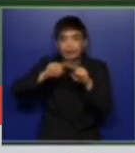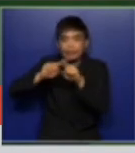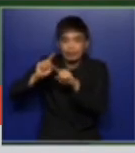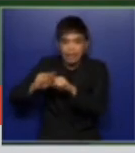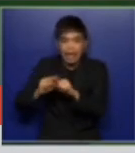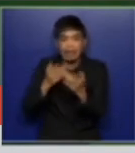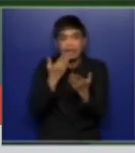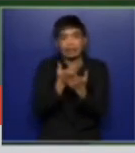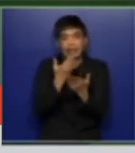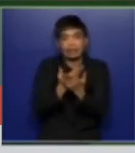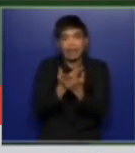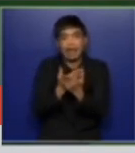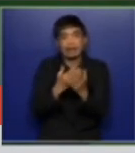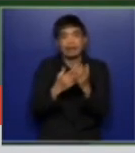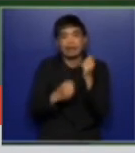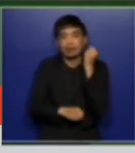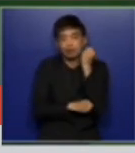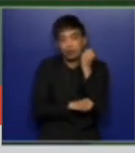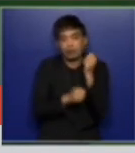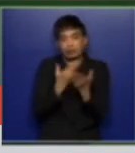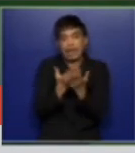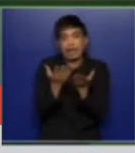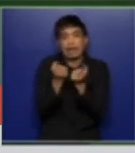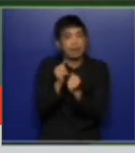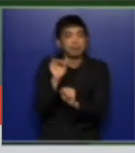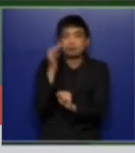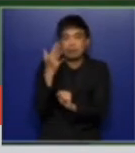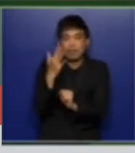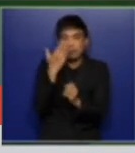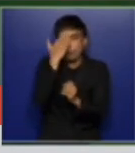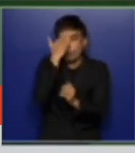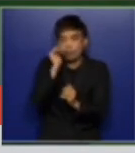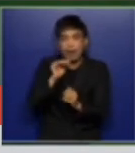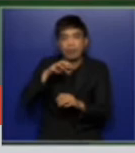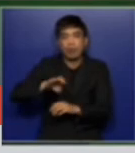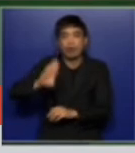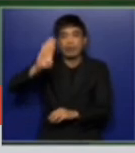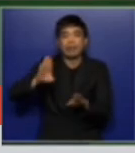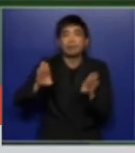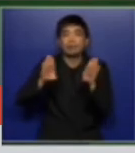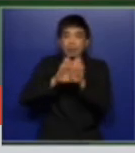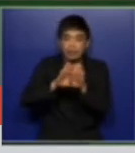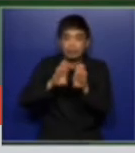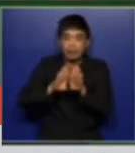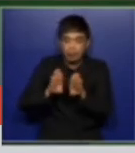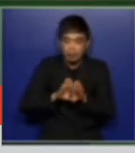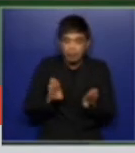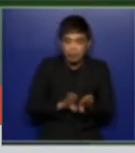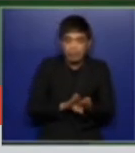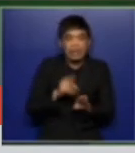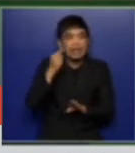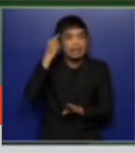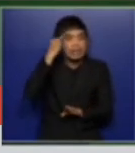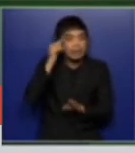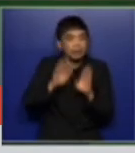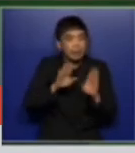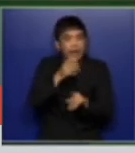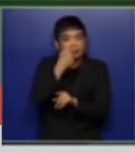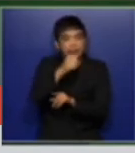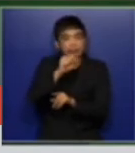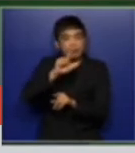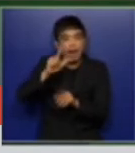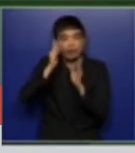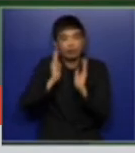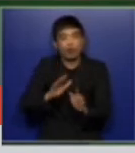การปิดกิจการมีตัวเลขที่มีการคาดการณ์ว่าจะมีคนตกงานถึง10ล้านคนท่านประธานครับตัวเล